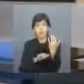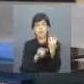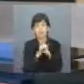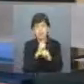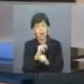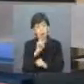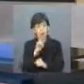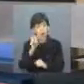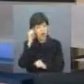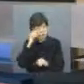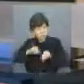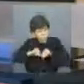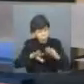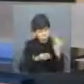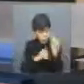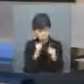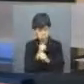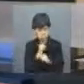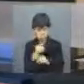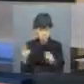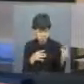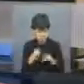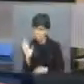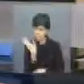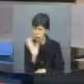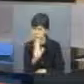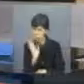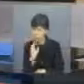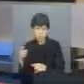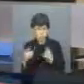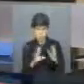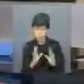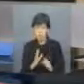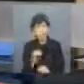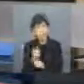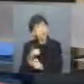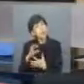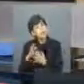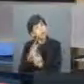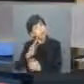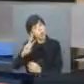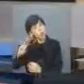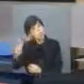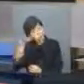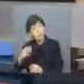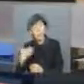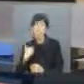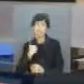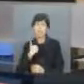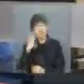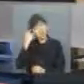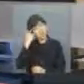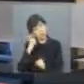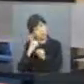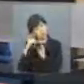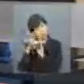นะคะว่าการแสดงความเห็นจะต้องไม่เป็นการใส่ร้ายหรือคุกคามฝ่ายตรงข้ามขณะที่ผู้แทนจากเว็บไซต์มติชนออนไลน์เห็นว่าการกำหนด